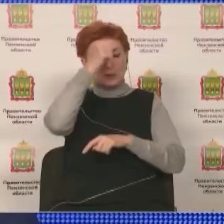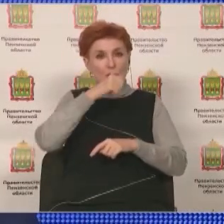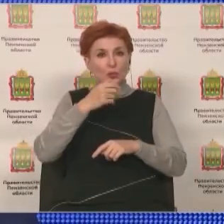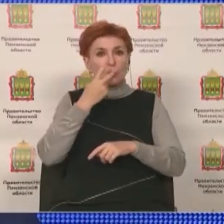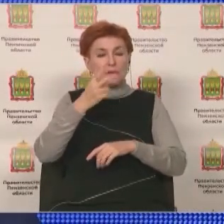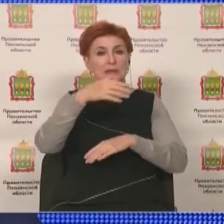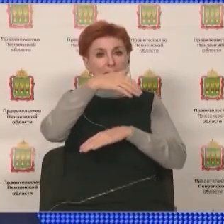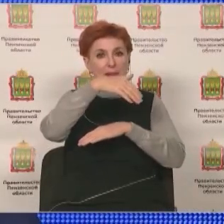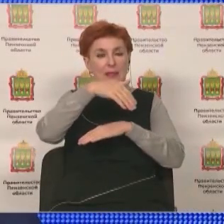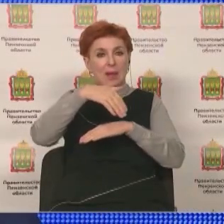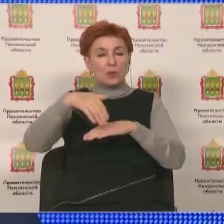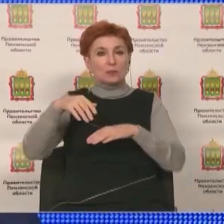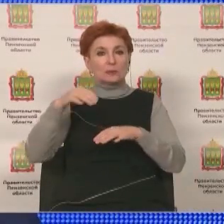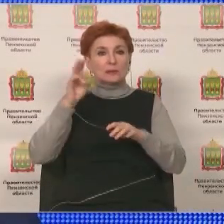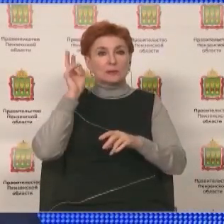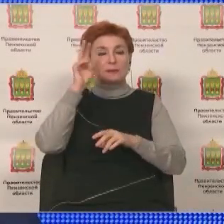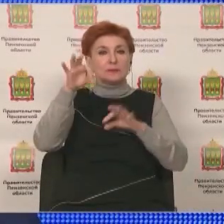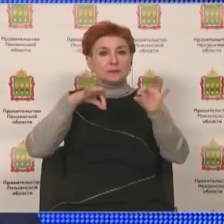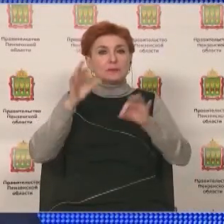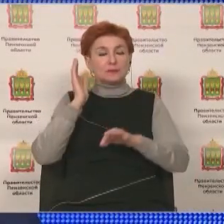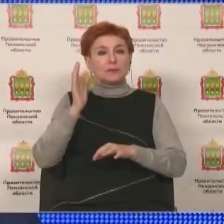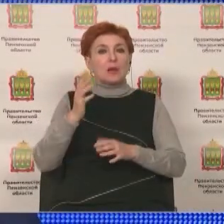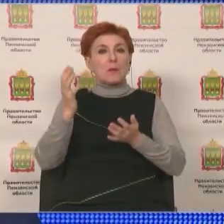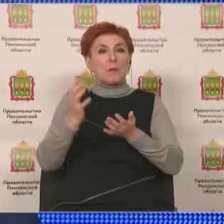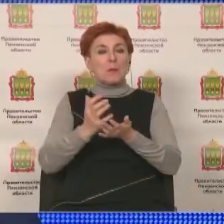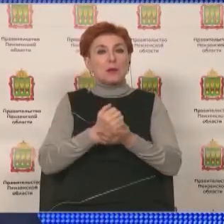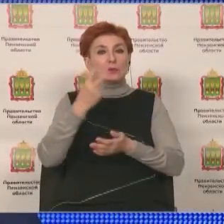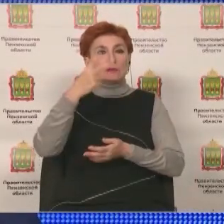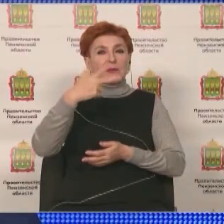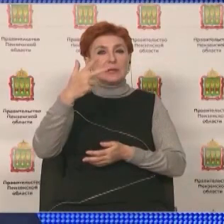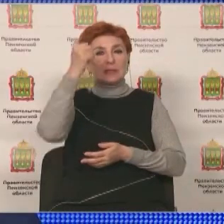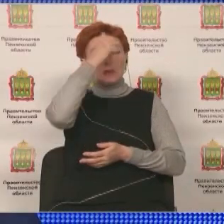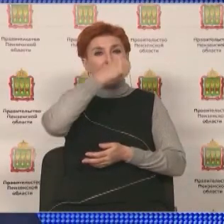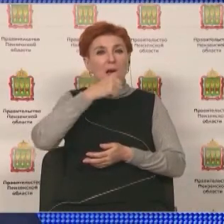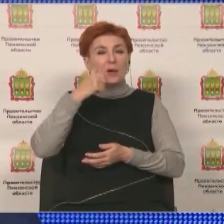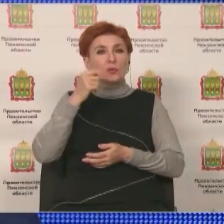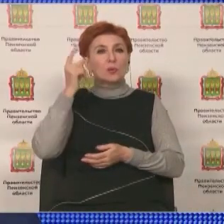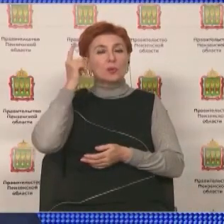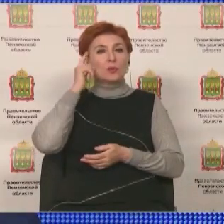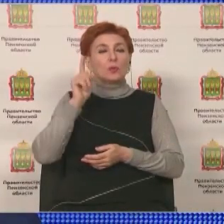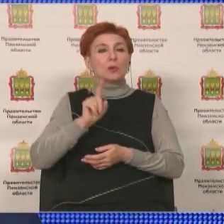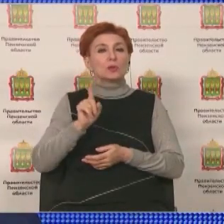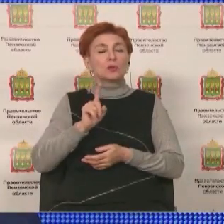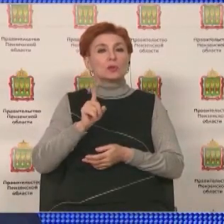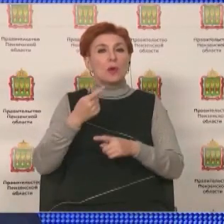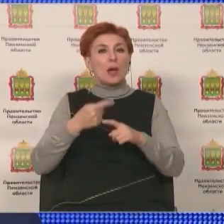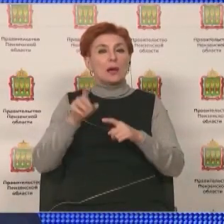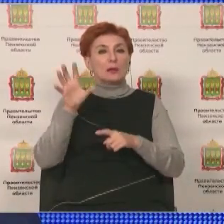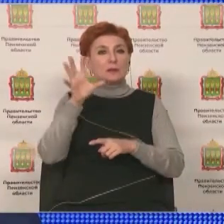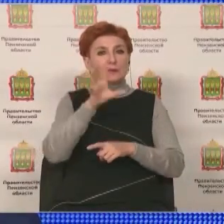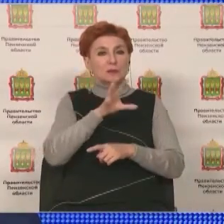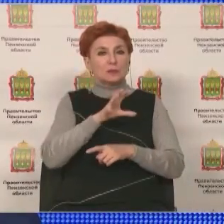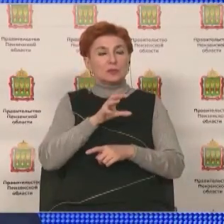на улицах. И вообще мы получим в 2023 году, я думаю, что уже это все